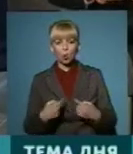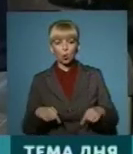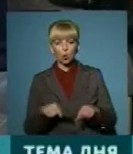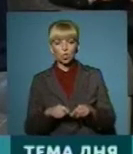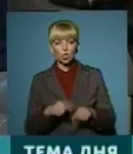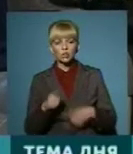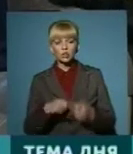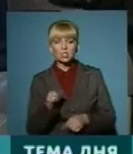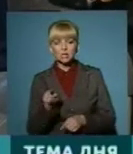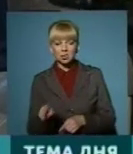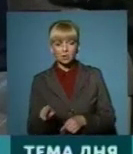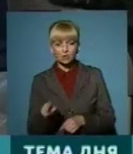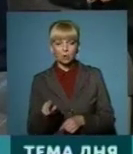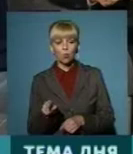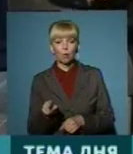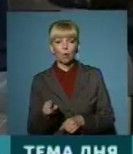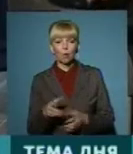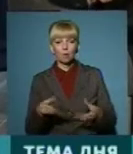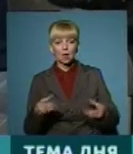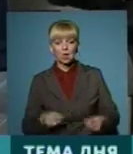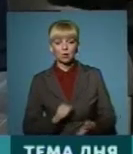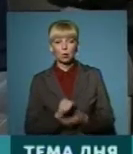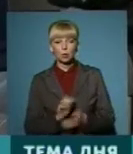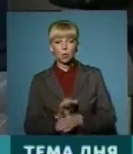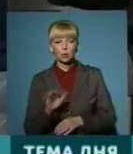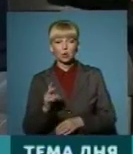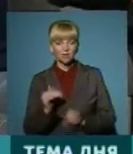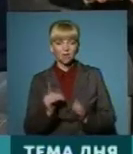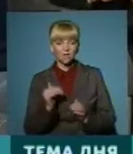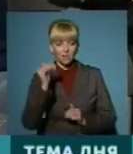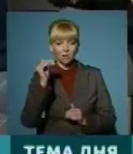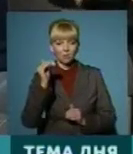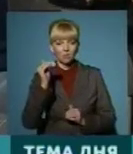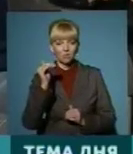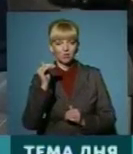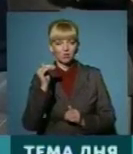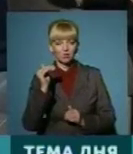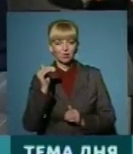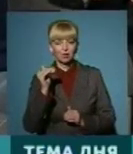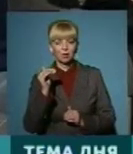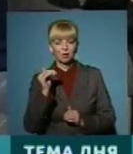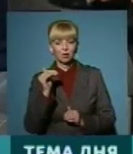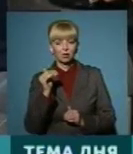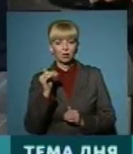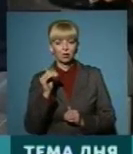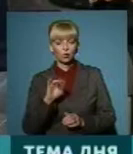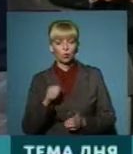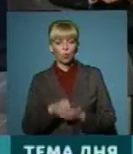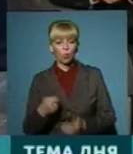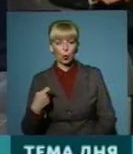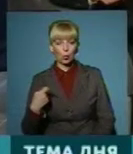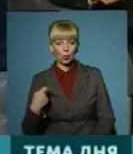И через него непосредственно мы пакет документов отправляем туда наверх, до Войтова, до президента